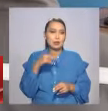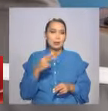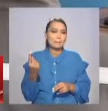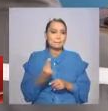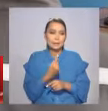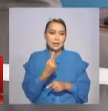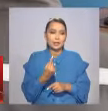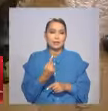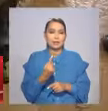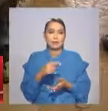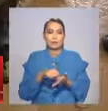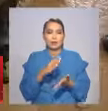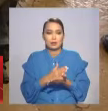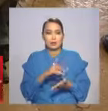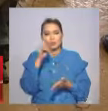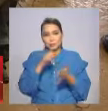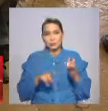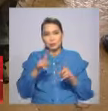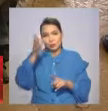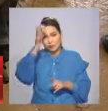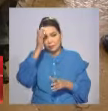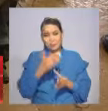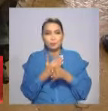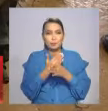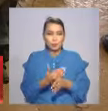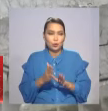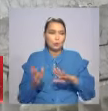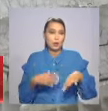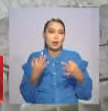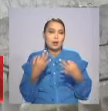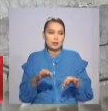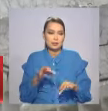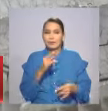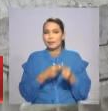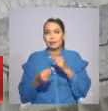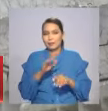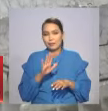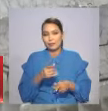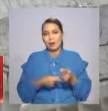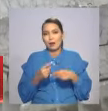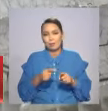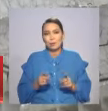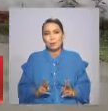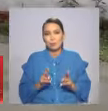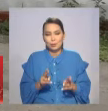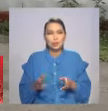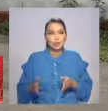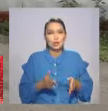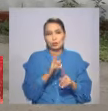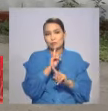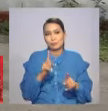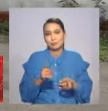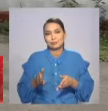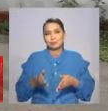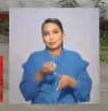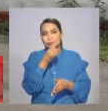впервые. Сотрудники колонии убеждены, образование поможет им после освобождения не вернуться на криминальную дорожку. Раиса Моргунова,